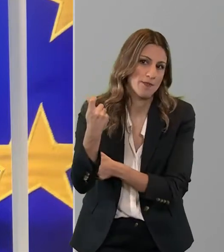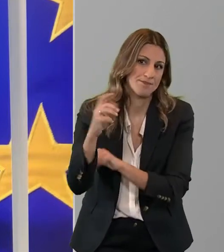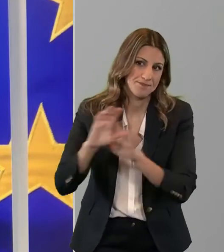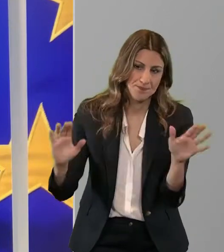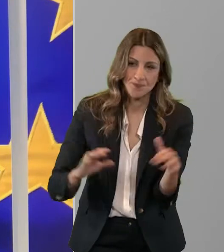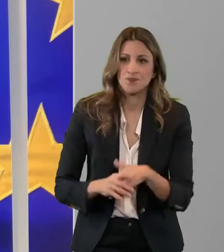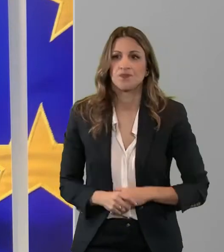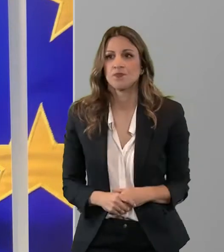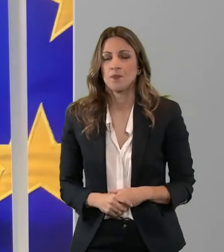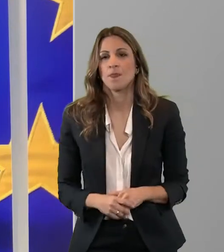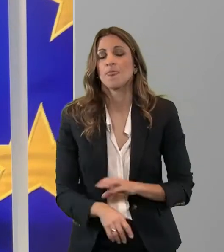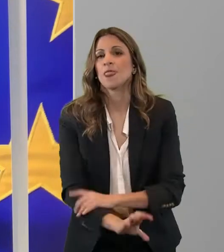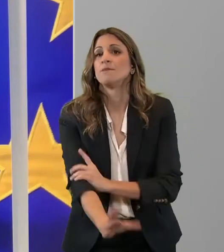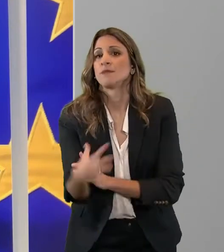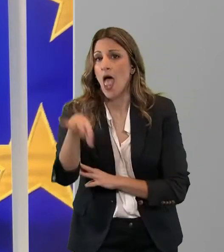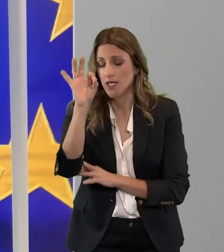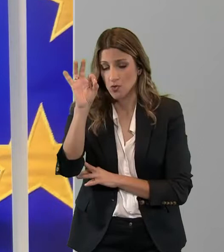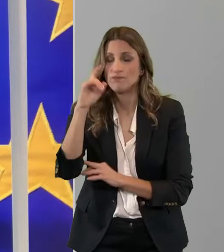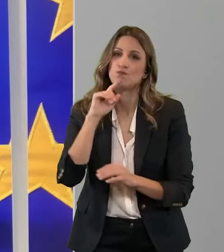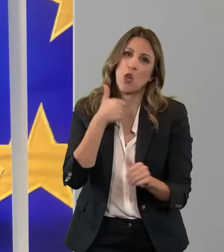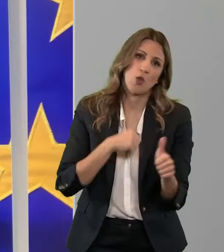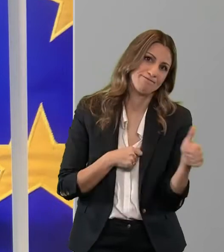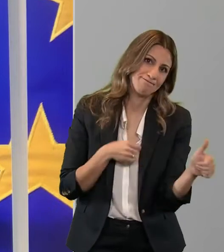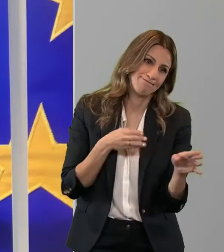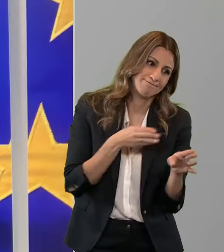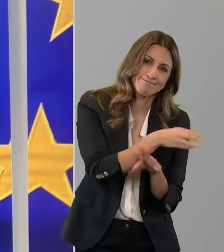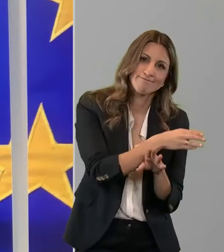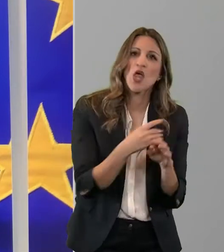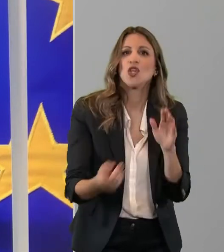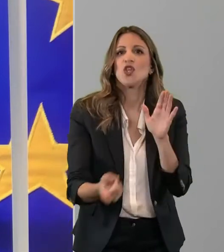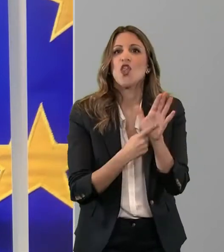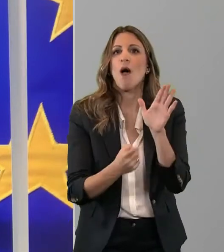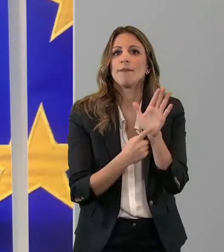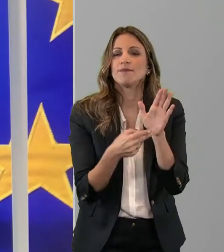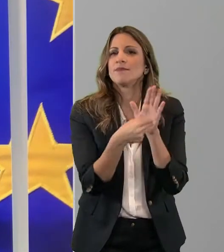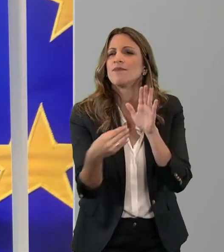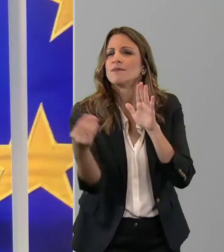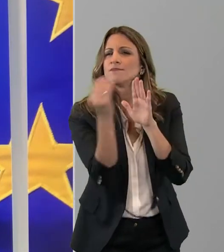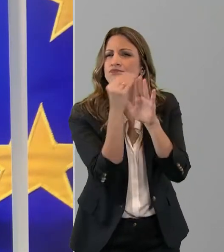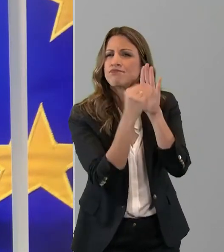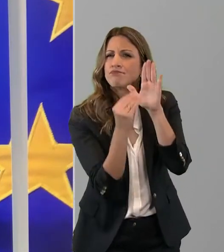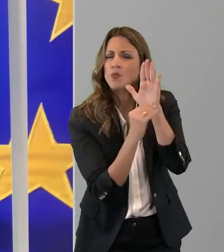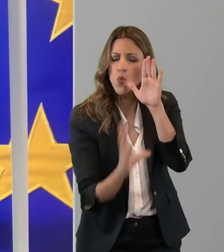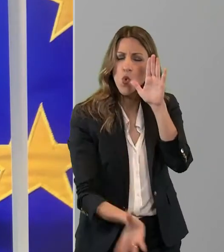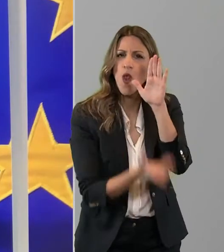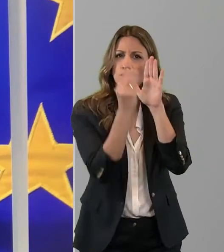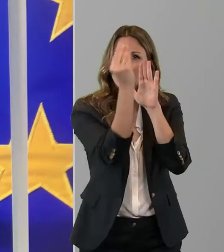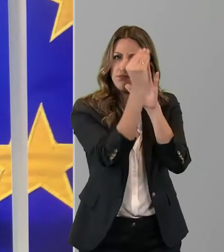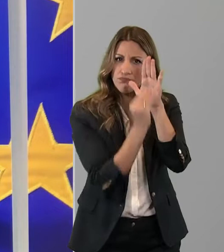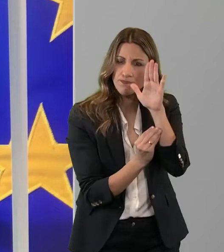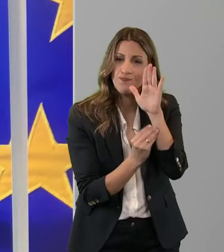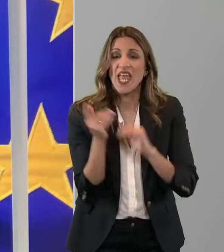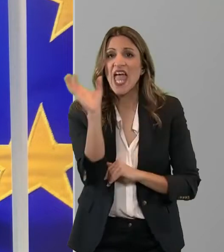αυτό. Ξεκινώ λοιπόν με τον πρώτο πυλώνα, το ρυθμιστικό πλαίσιο και τις αξίες που το διέπουν.